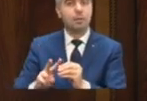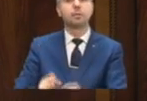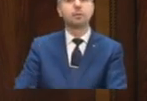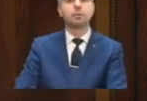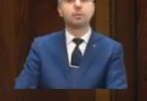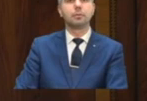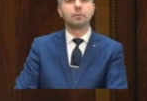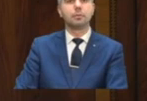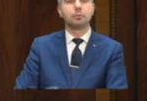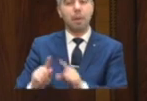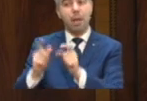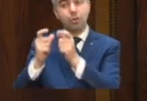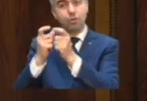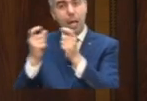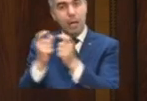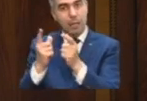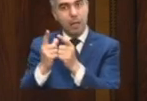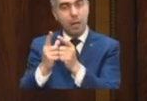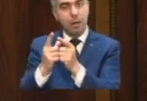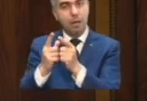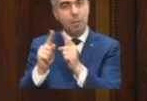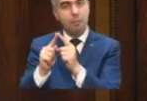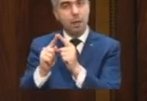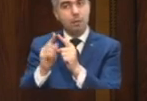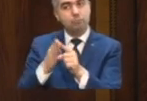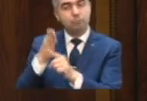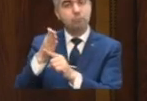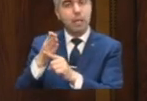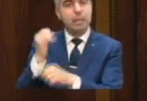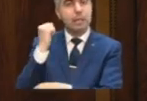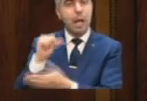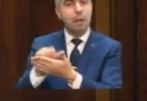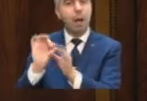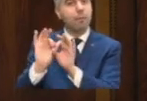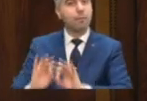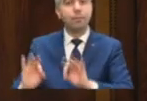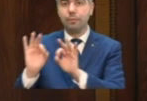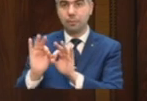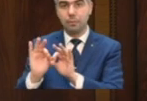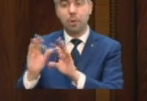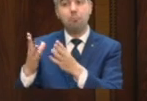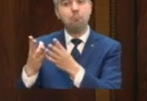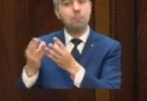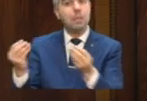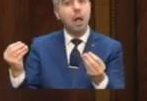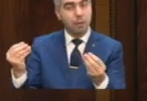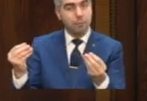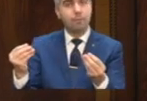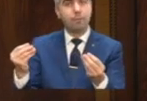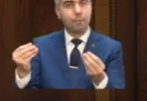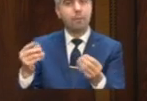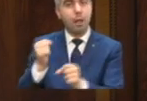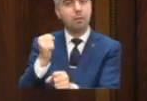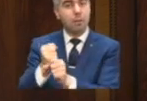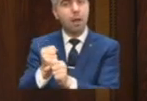لأنه هذه المقاولات لا تصرح ولا تؤدي ما عليها، وقطاعات بأكملها تشتغل داخل